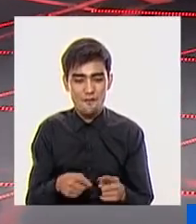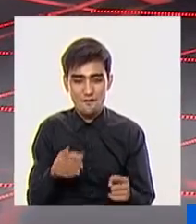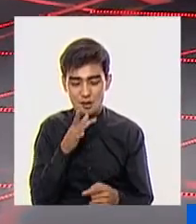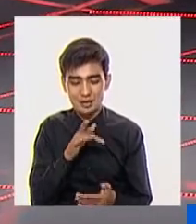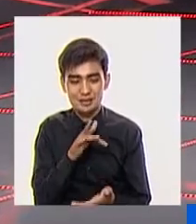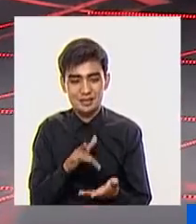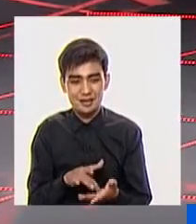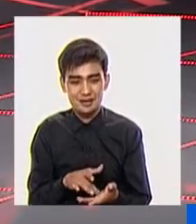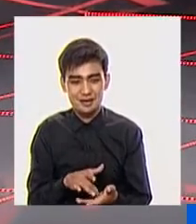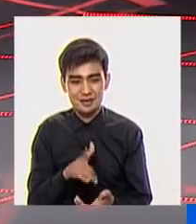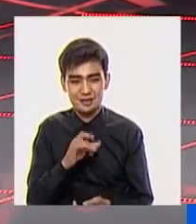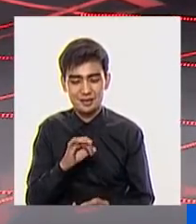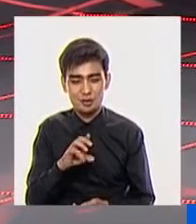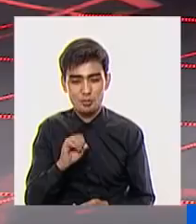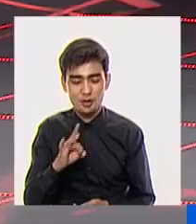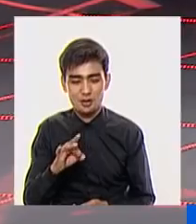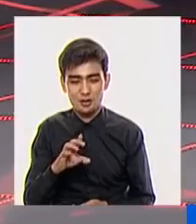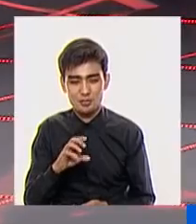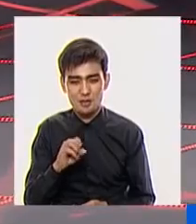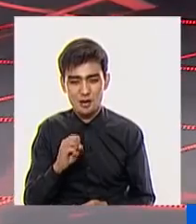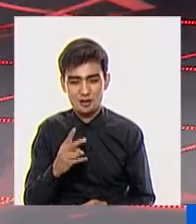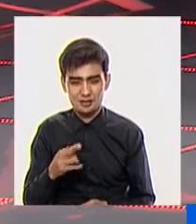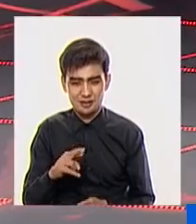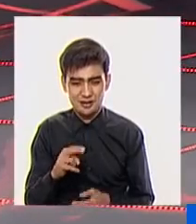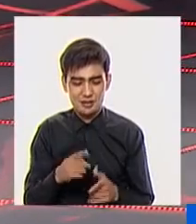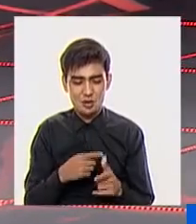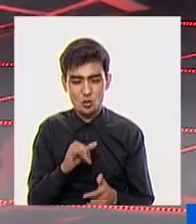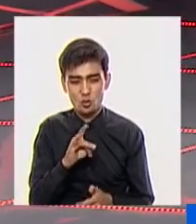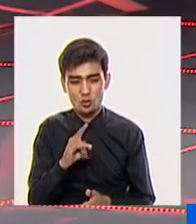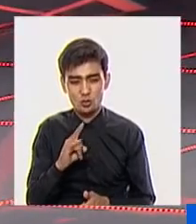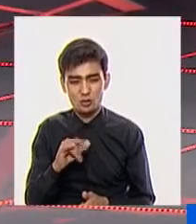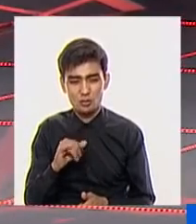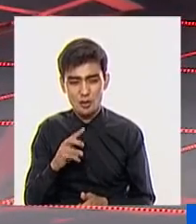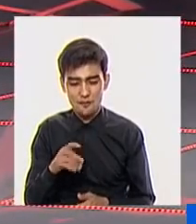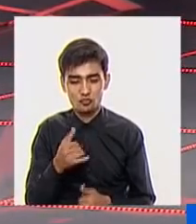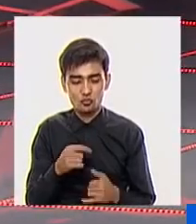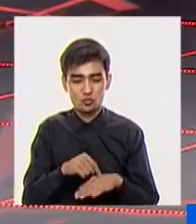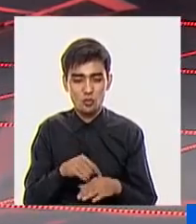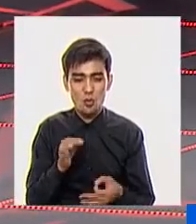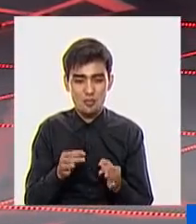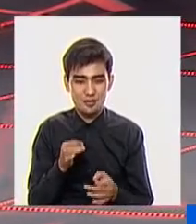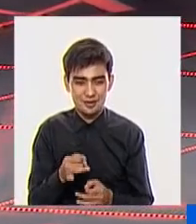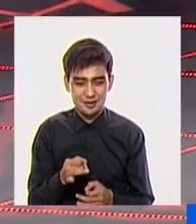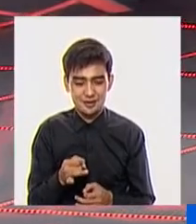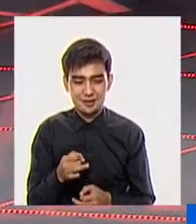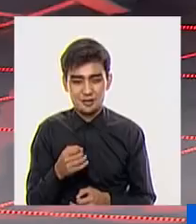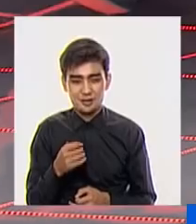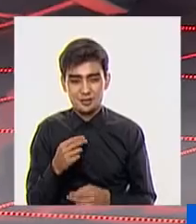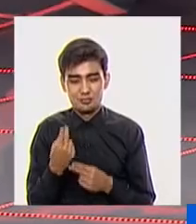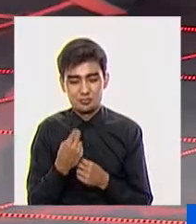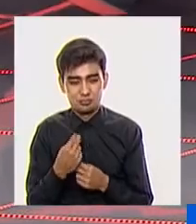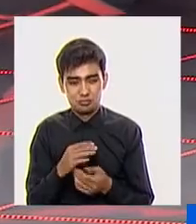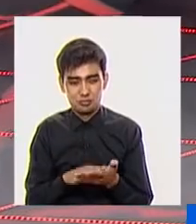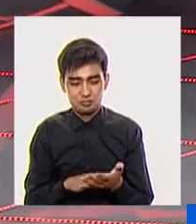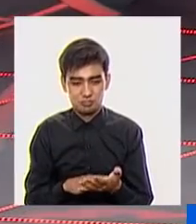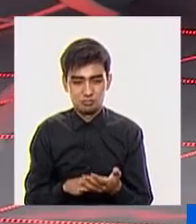лечение в центре гипербарической оксигенации имени Урунбаева. Сегодня ее состояние стабилизировалось, и благодаря этому транспортировка